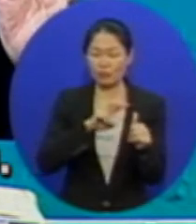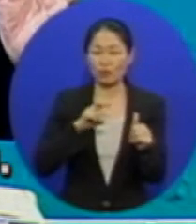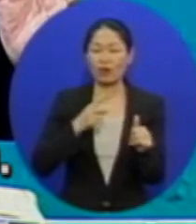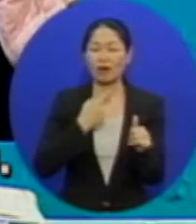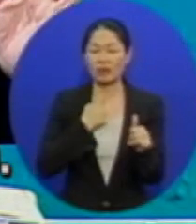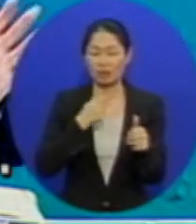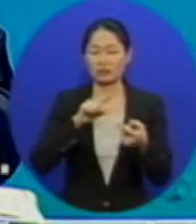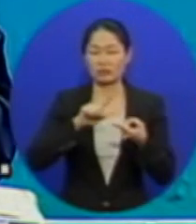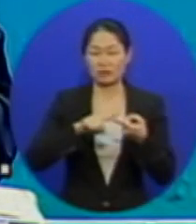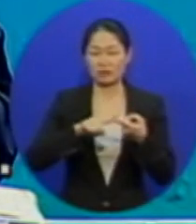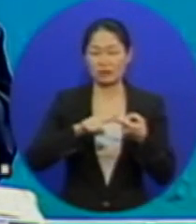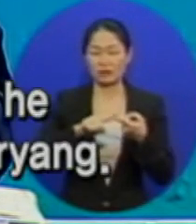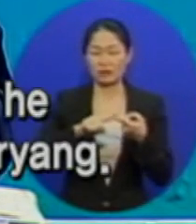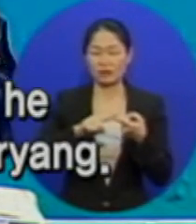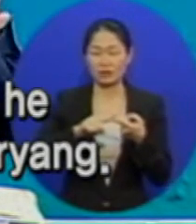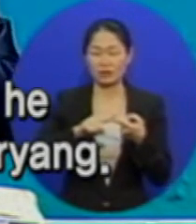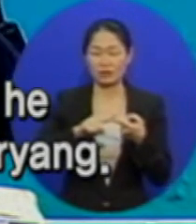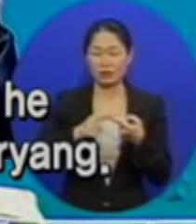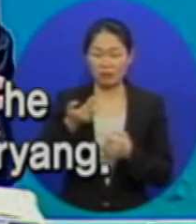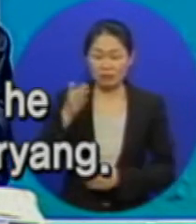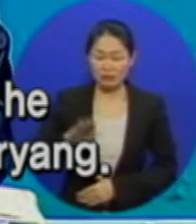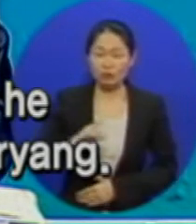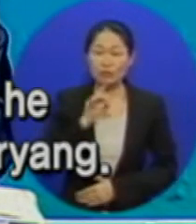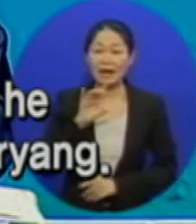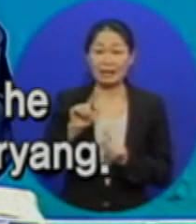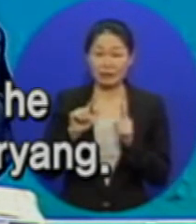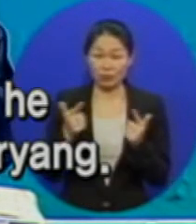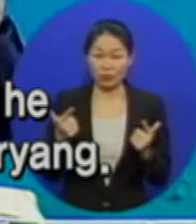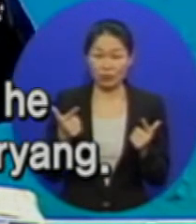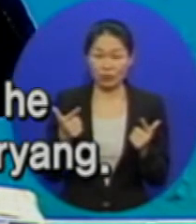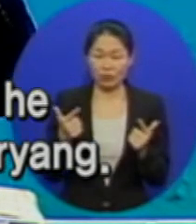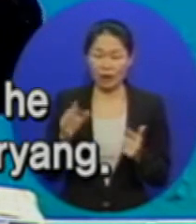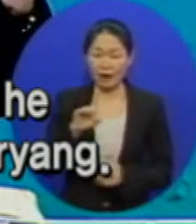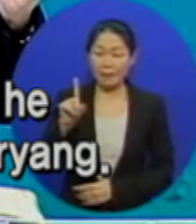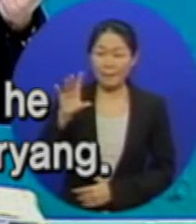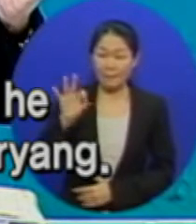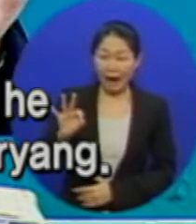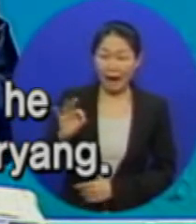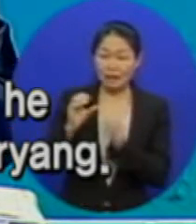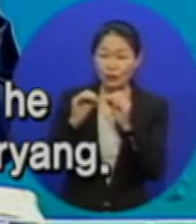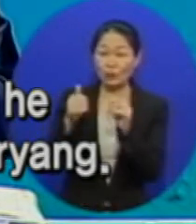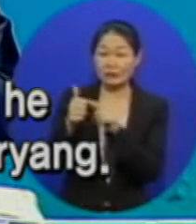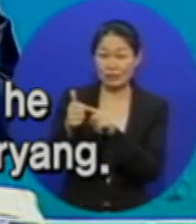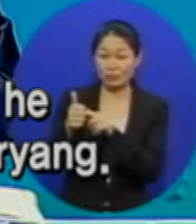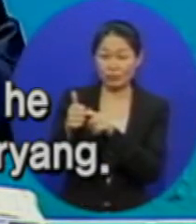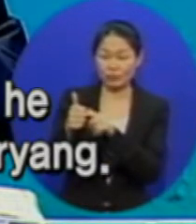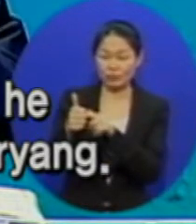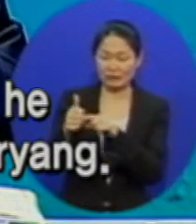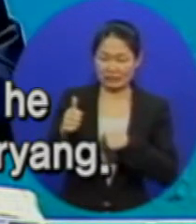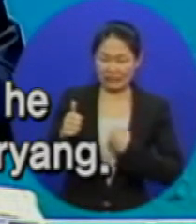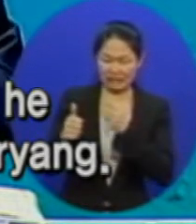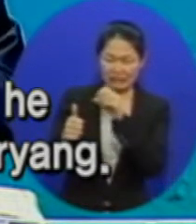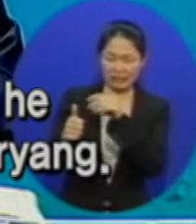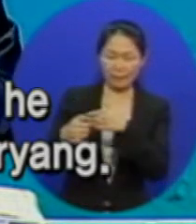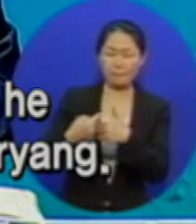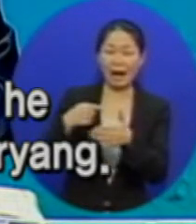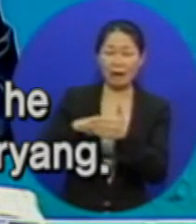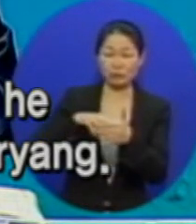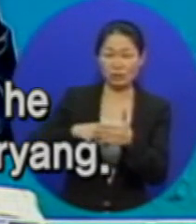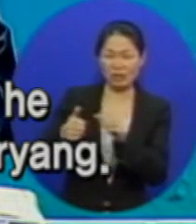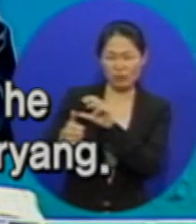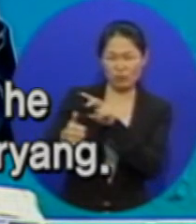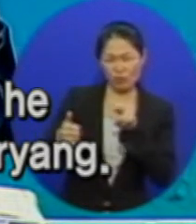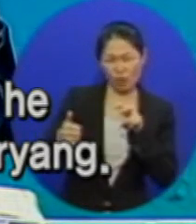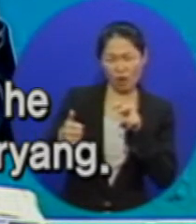것에 대해서 근데 뿐만 아니고 방 위장 선교사님 도 자기야 마음으로 미워하고